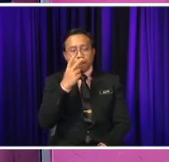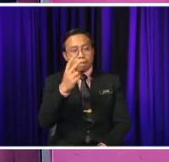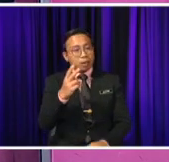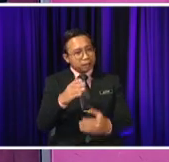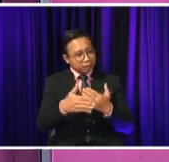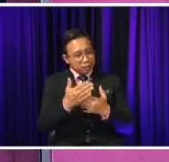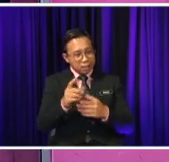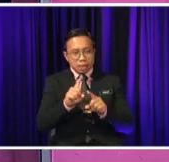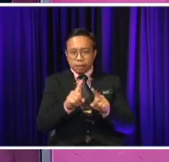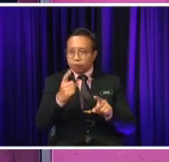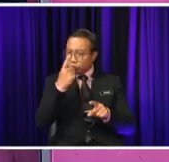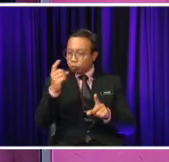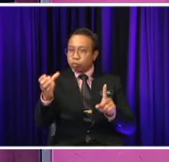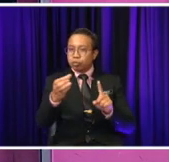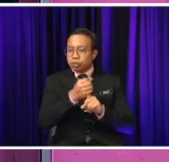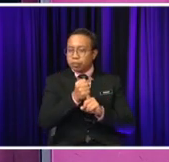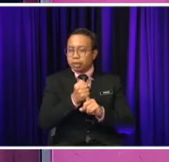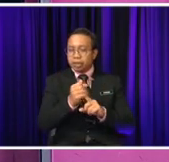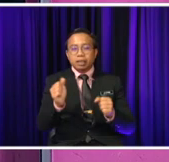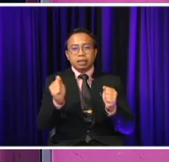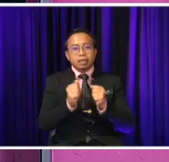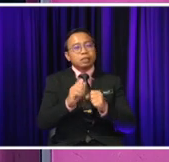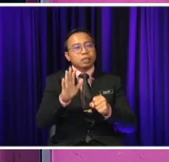payah untuk kita capai dengan sempurna